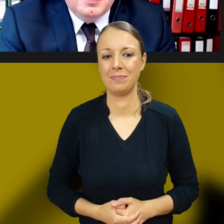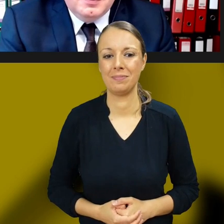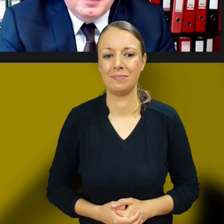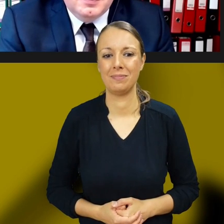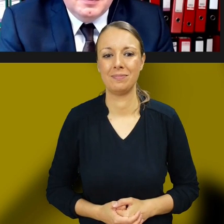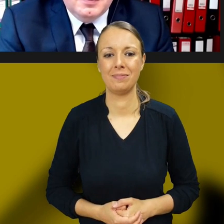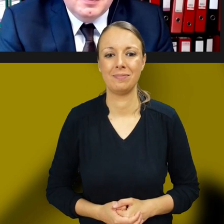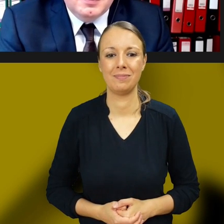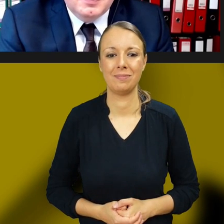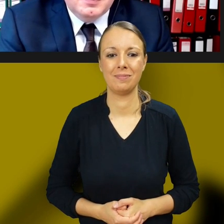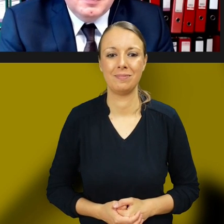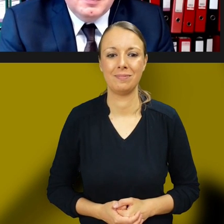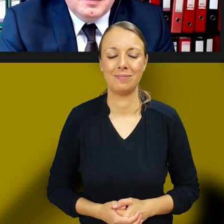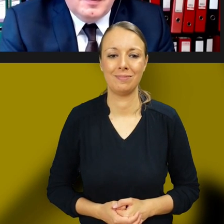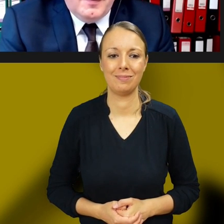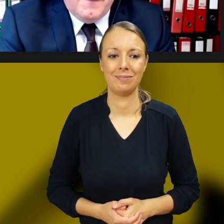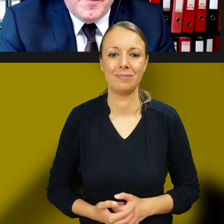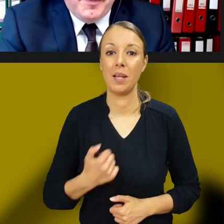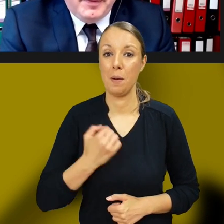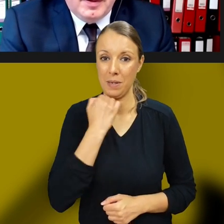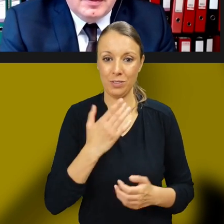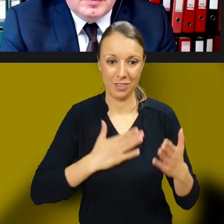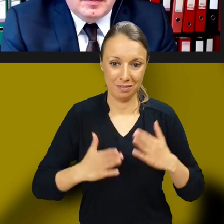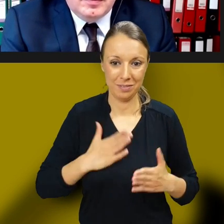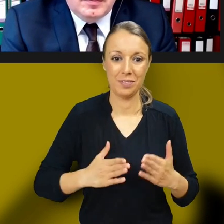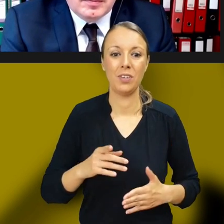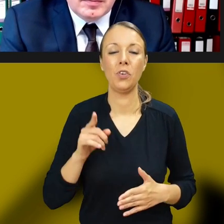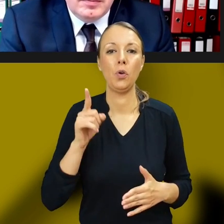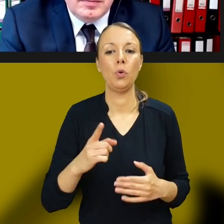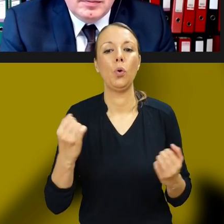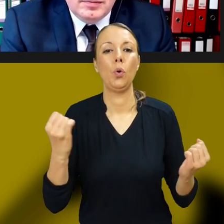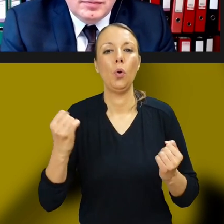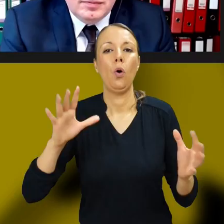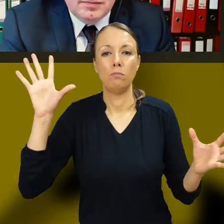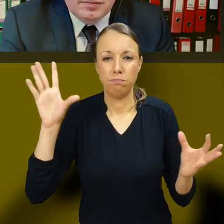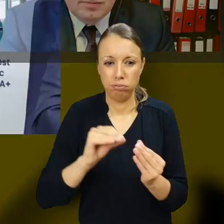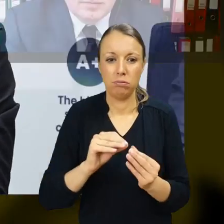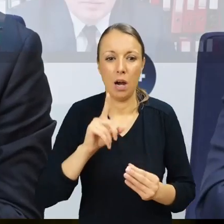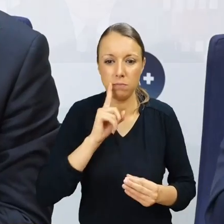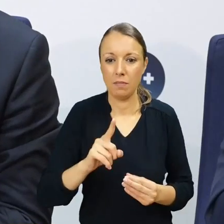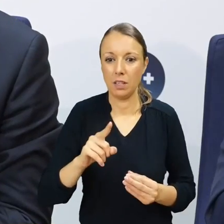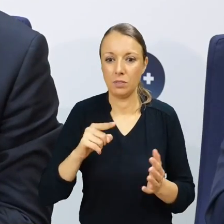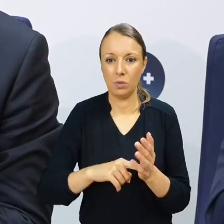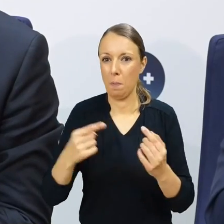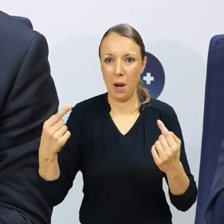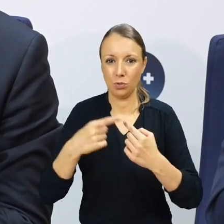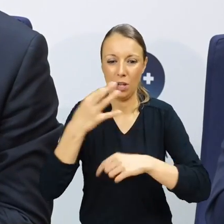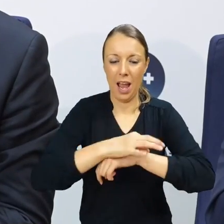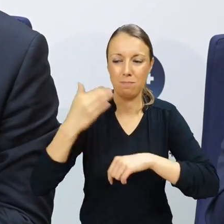i bardzo się cieszę, że tutaj ta syntetyczna, zwięzła, no, godna nie tyle akademika, ale przede wszystkim sędziego,